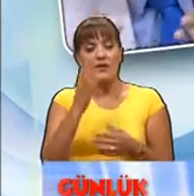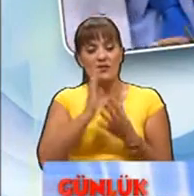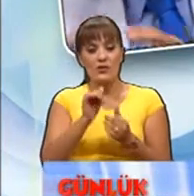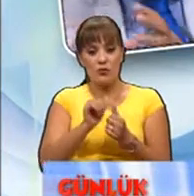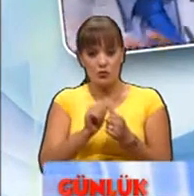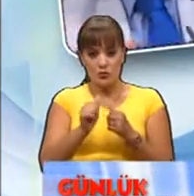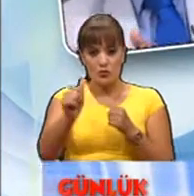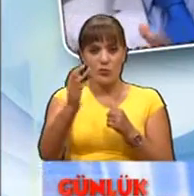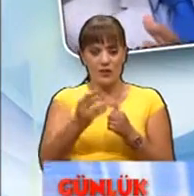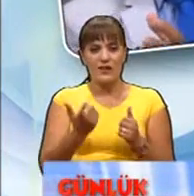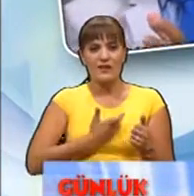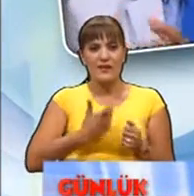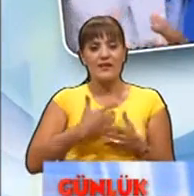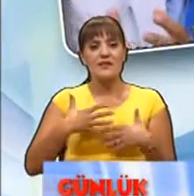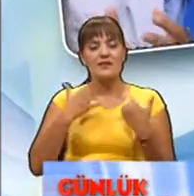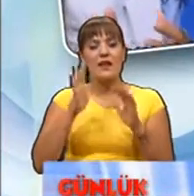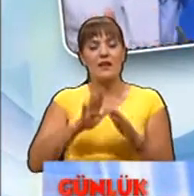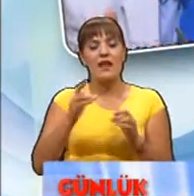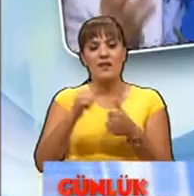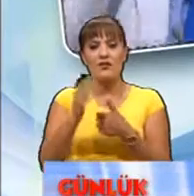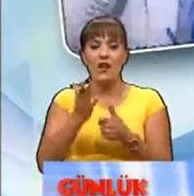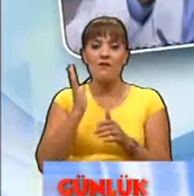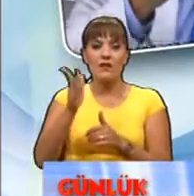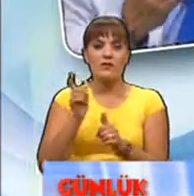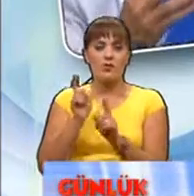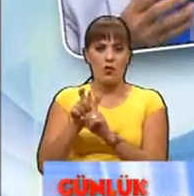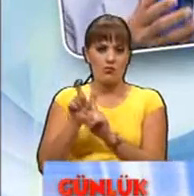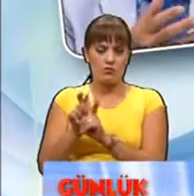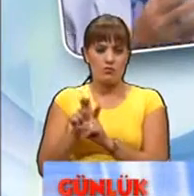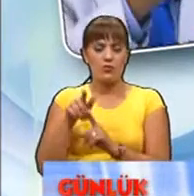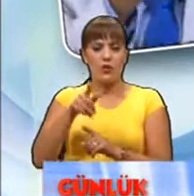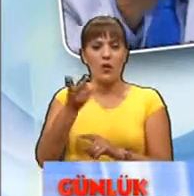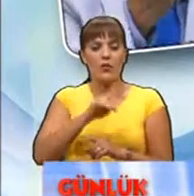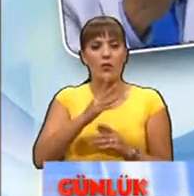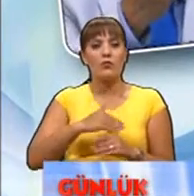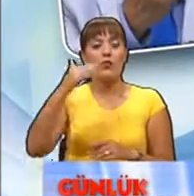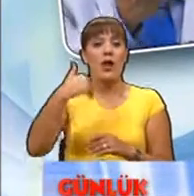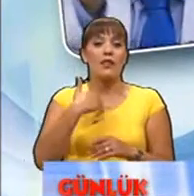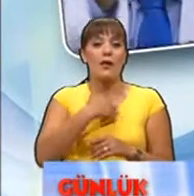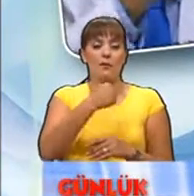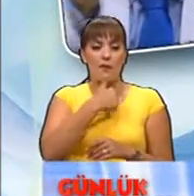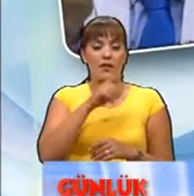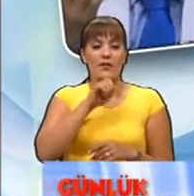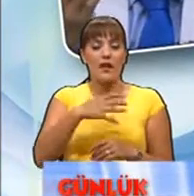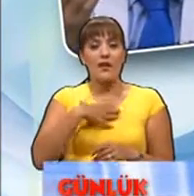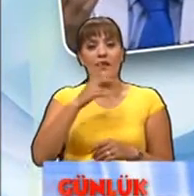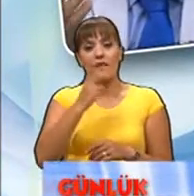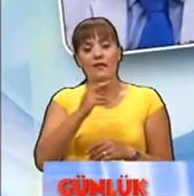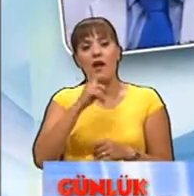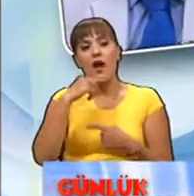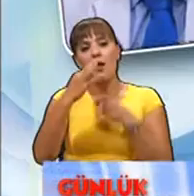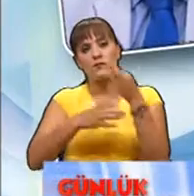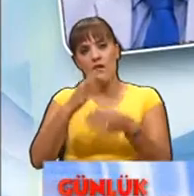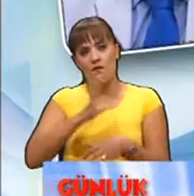kişiler uzaklaştıkça yasa sağ artıyor. Kalan eşi daha fazla korumuş. Üçüncümüzde ölenin büyük ana babası, dayı, hala, teyze, amcası